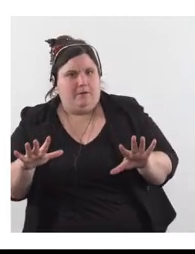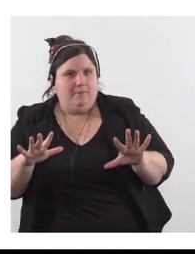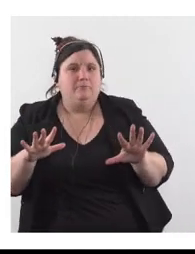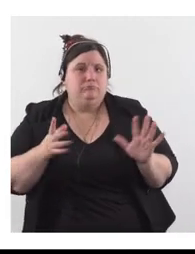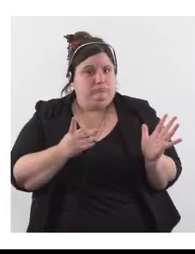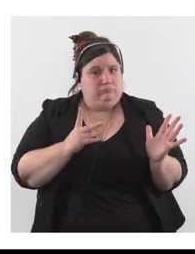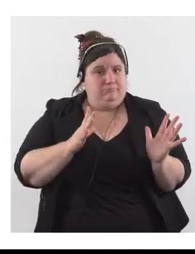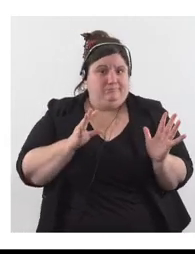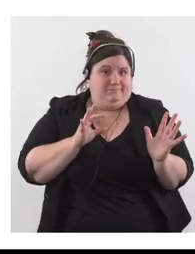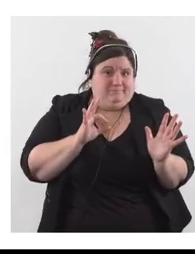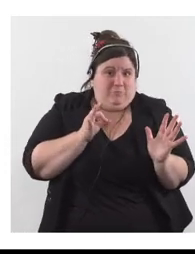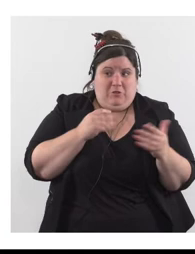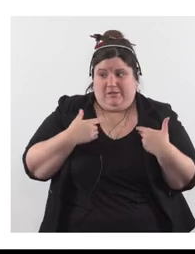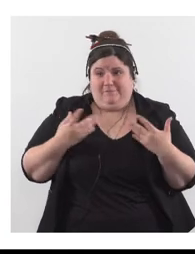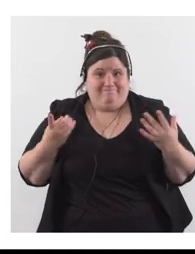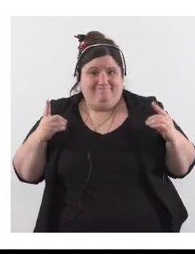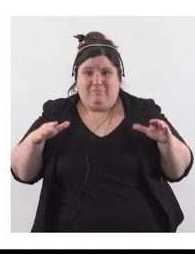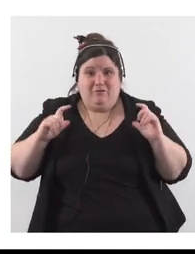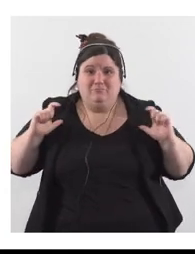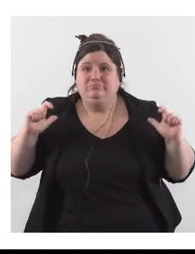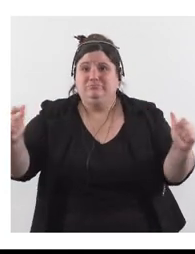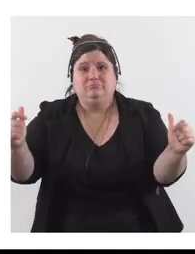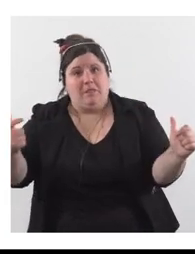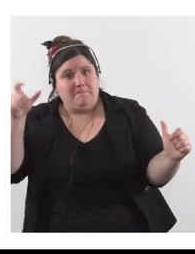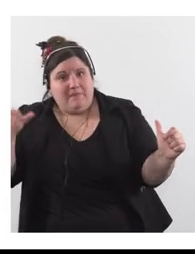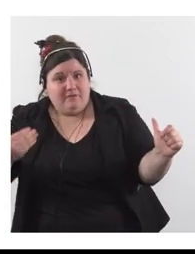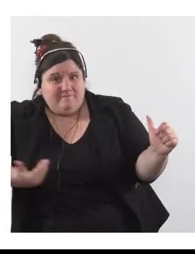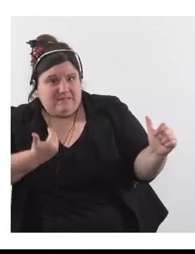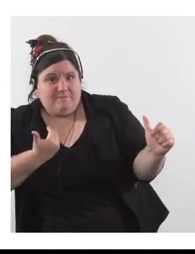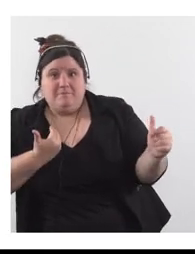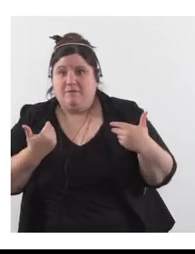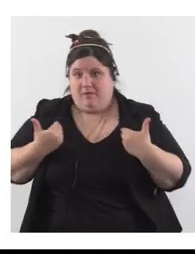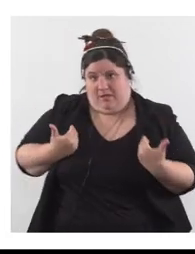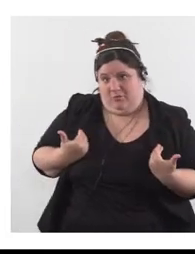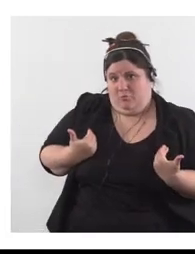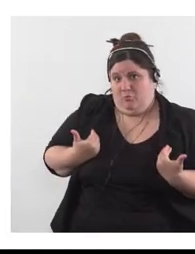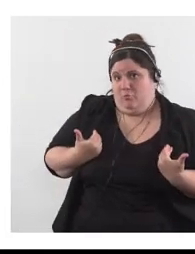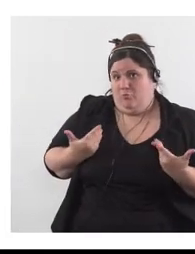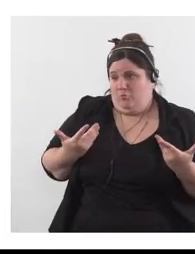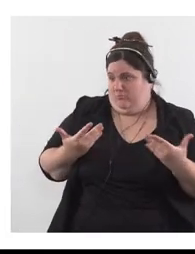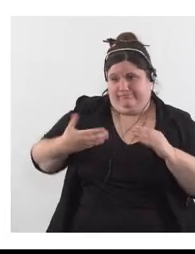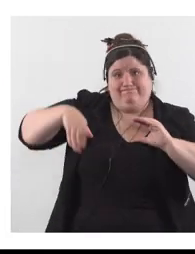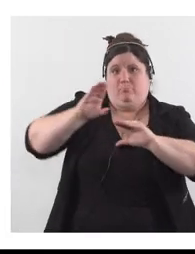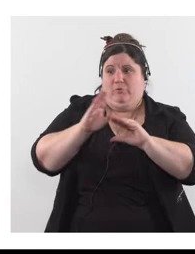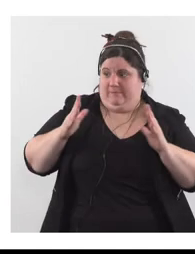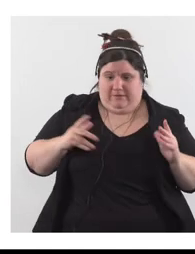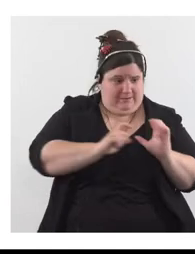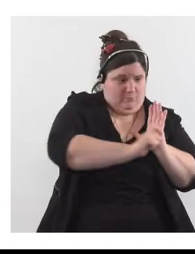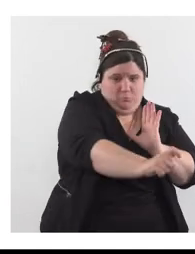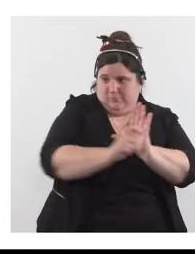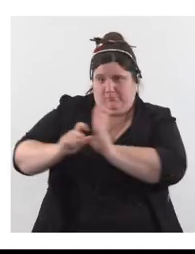propre nom et la victime agit en son propre nom. On a chacun notre avocat. Pourquoi est-ce que c'est comme ça? C'est parce qu'à un certain moment,